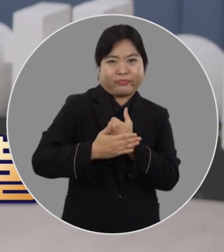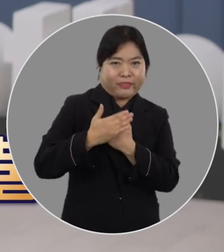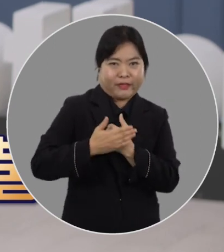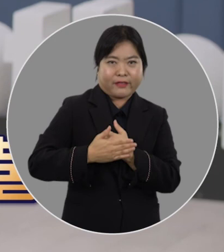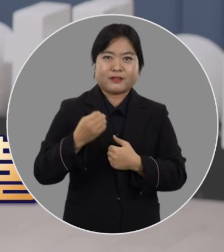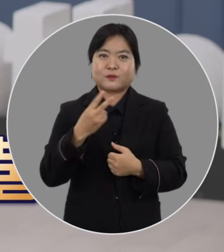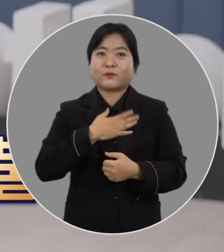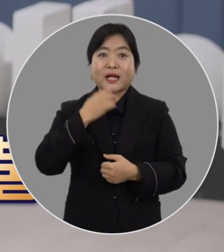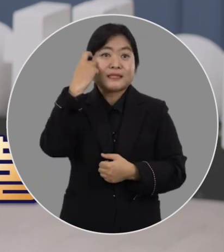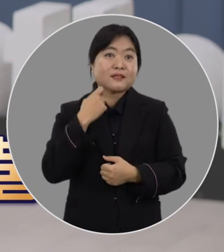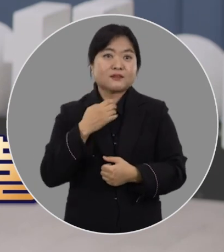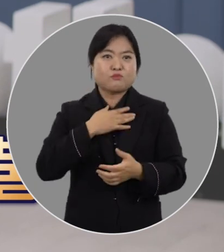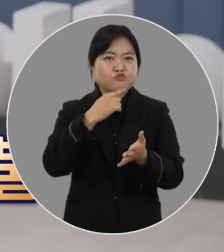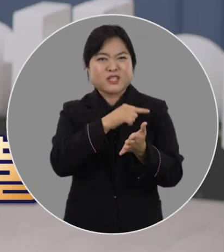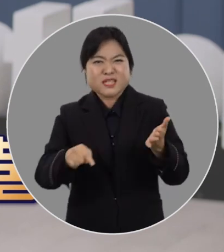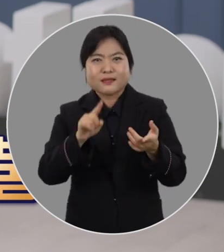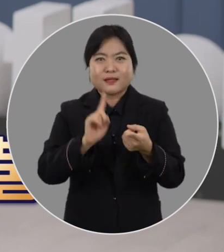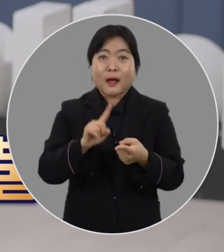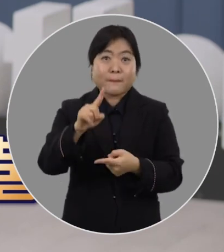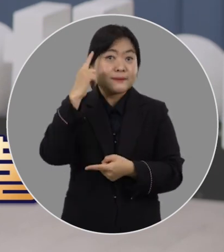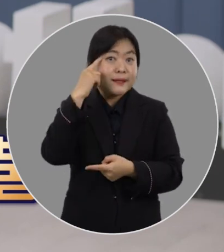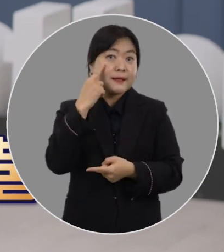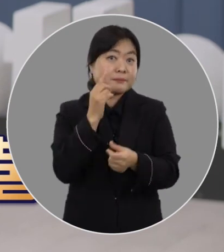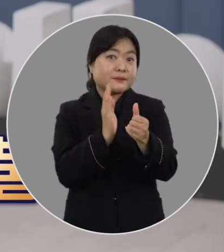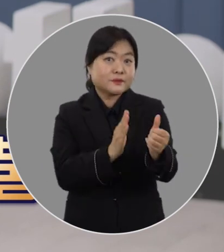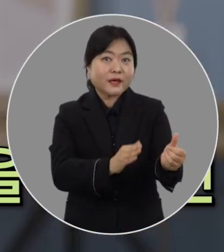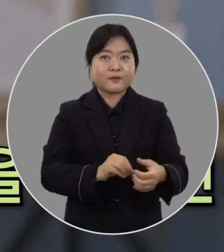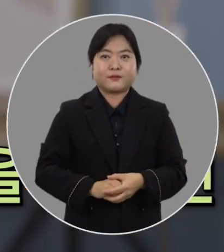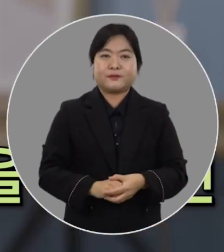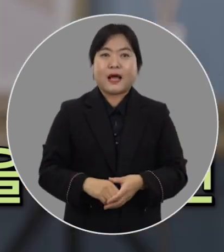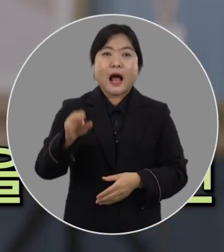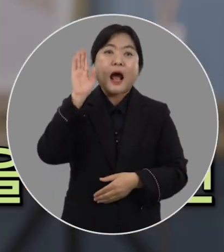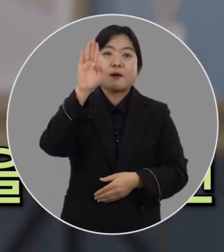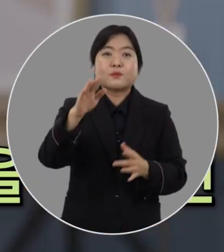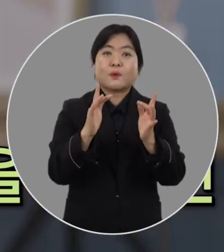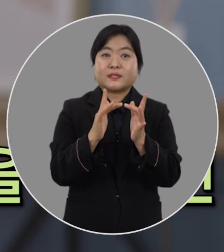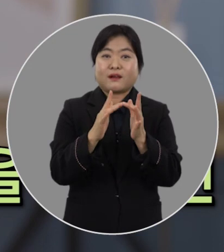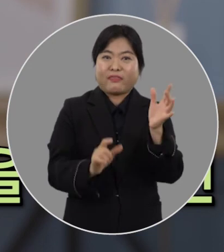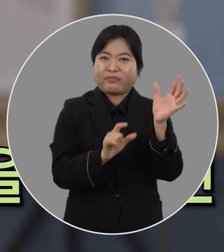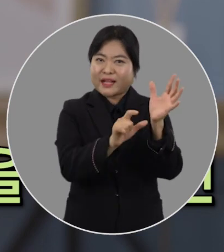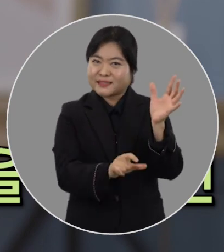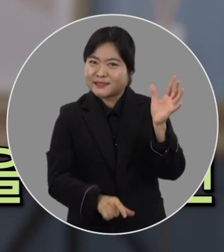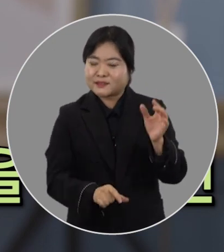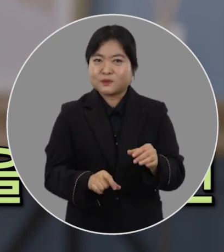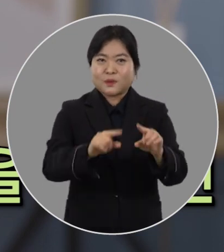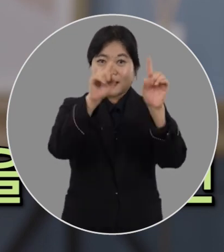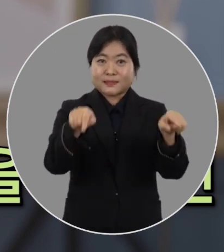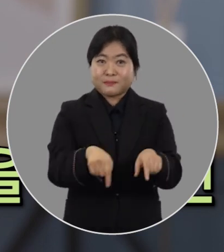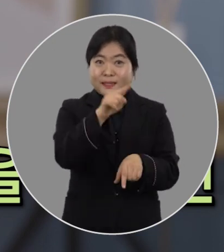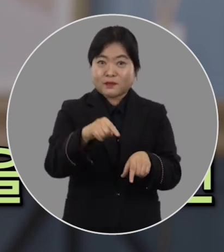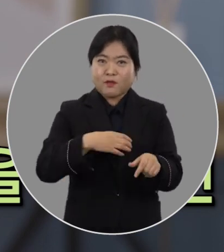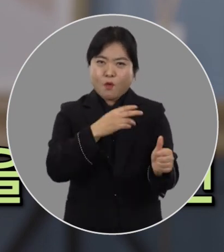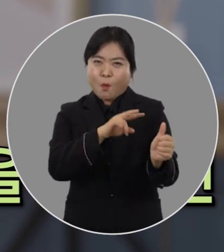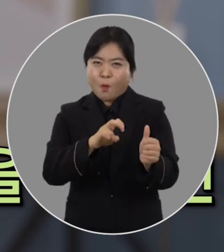내가 느꼈던 불이익에 대해서도 한번 생각해 봐 주세요. 앞으로 인터넷 댓글이나 게시판에서